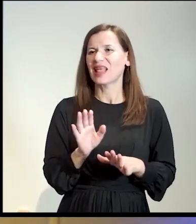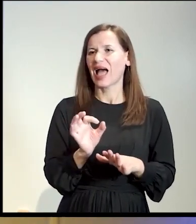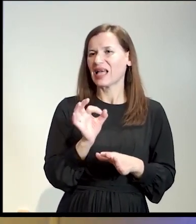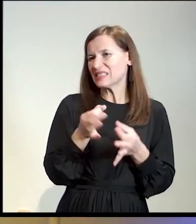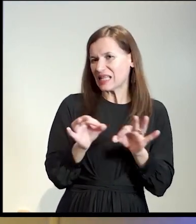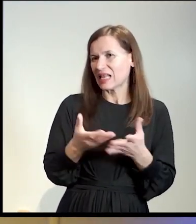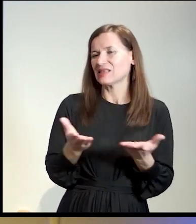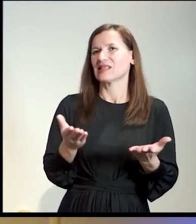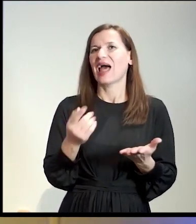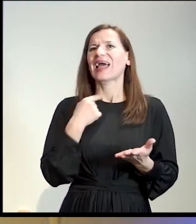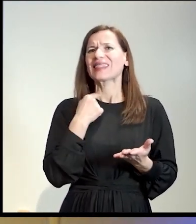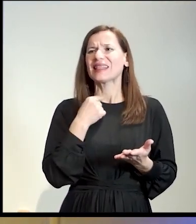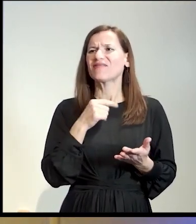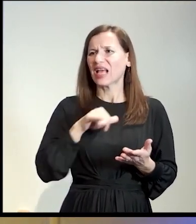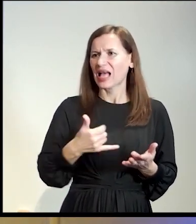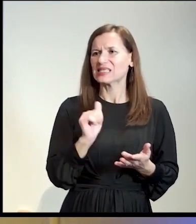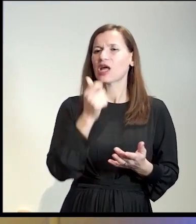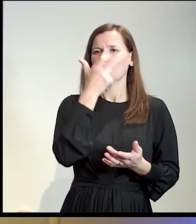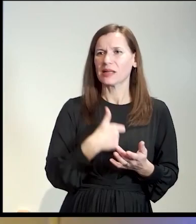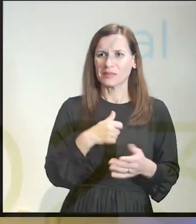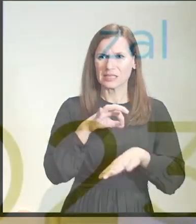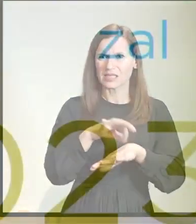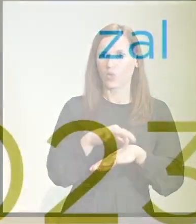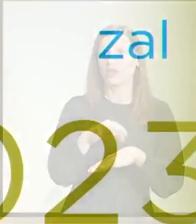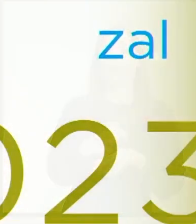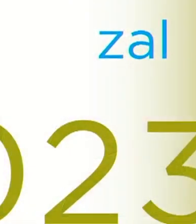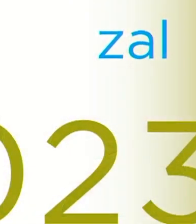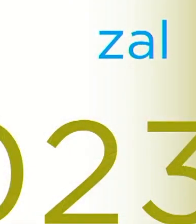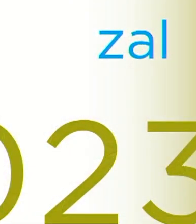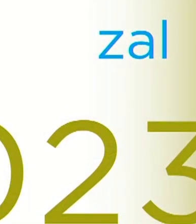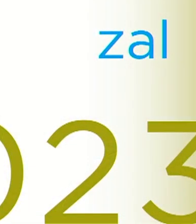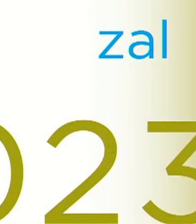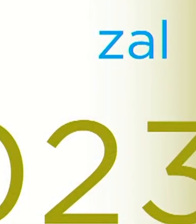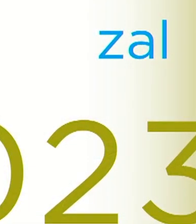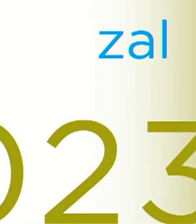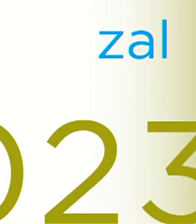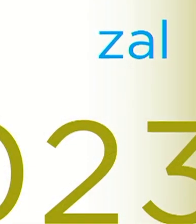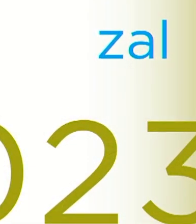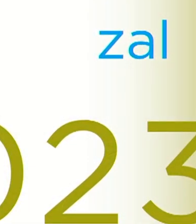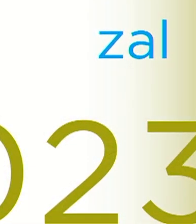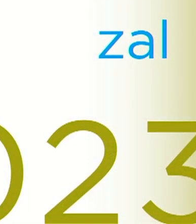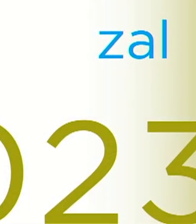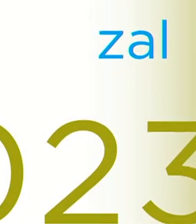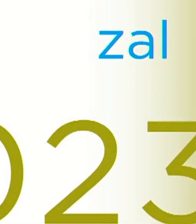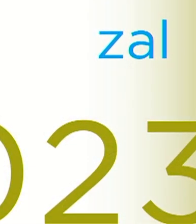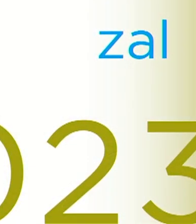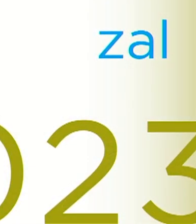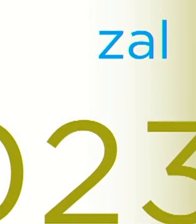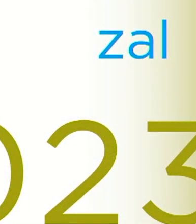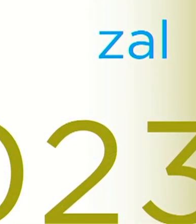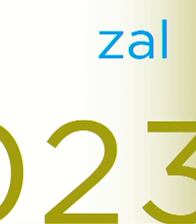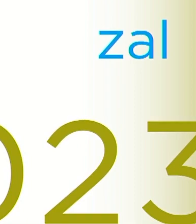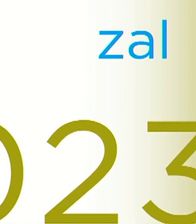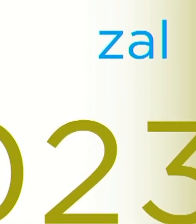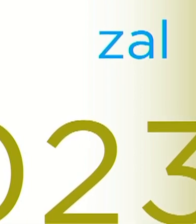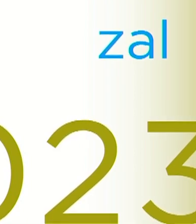zdravnik, vojna ali štempljanje, potem vam ni šlo najbolje, čeprav vsaka od teh